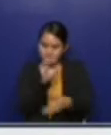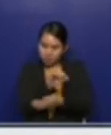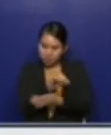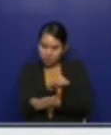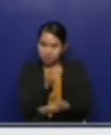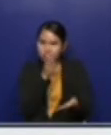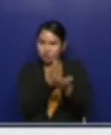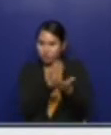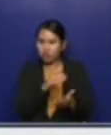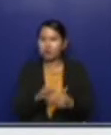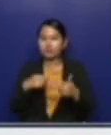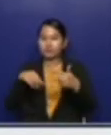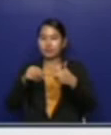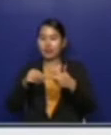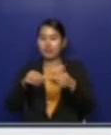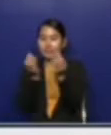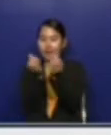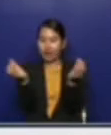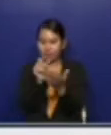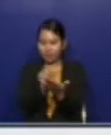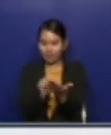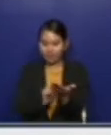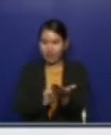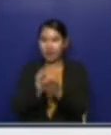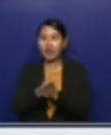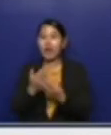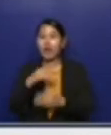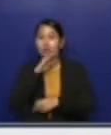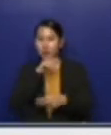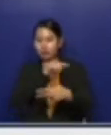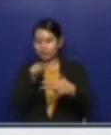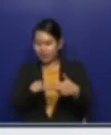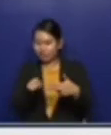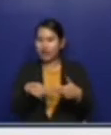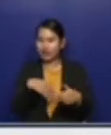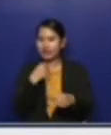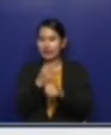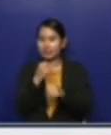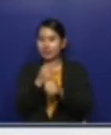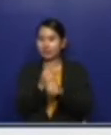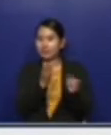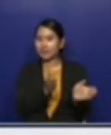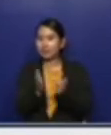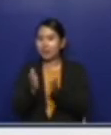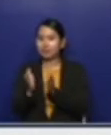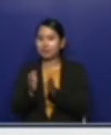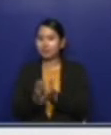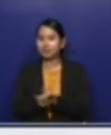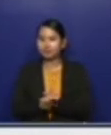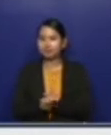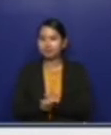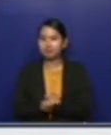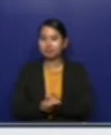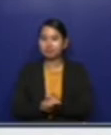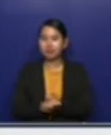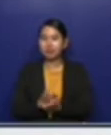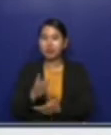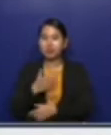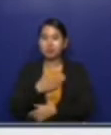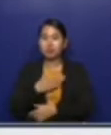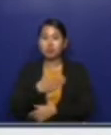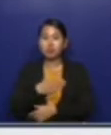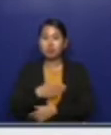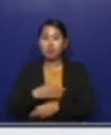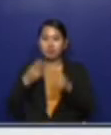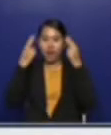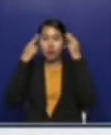ชาชน 3. ร่างรัฐธรรมนูญถ้าทำตามกลไกอย่างนี้เนี่ยไม่เกิดประโยชน์ใดๆทั้งสิ้นผมเป็นนายกรัฐมนตรีครับท่